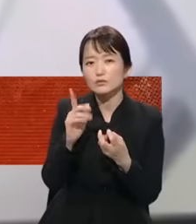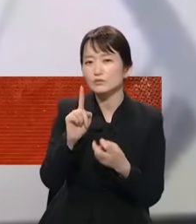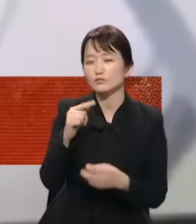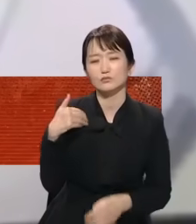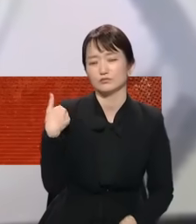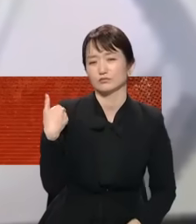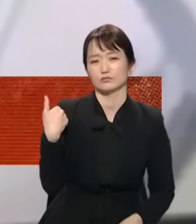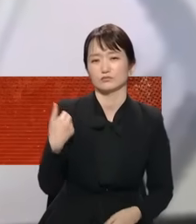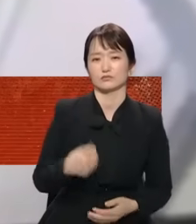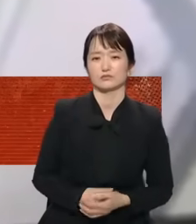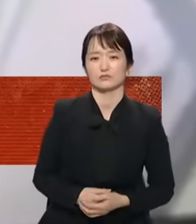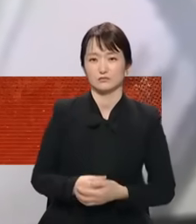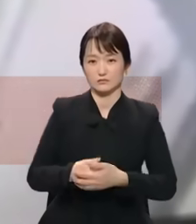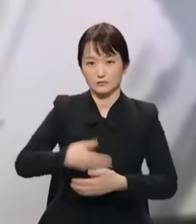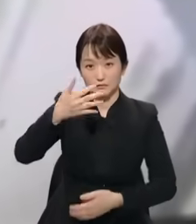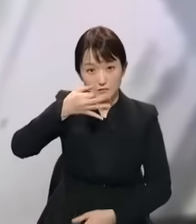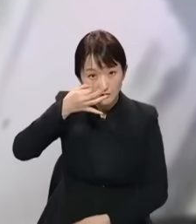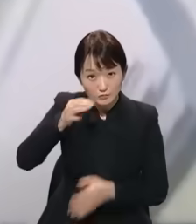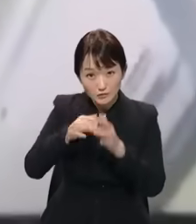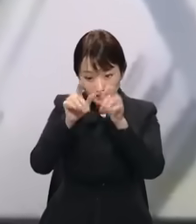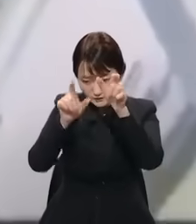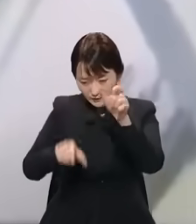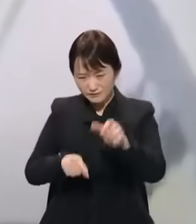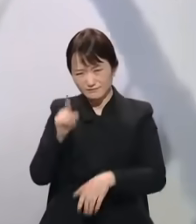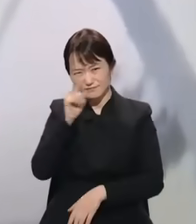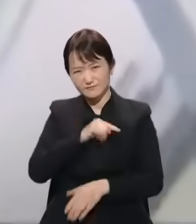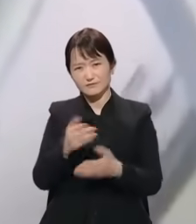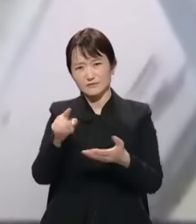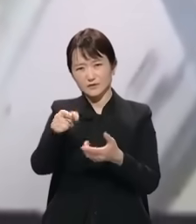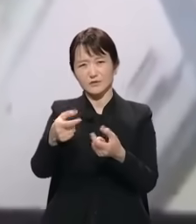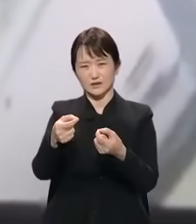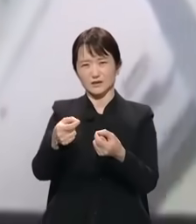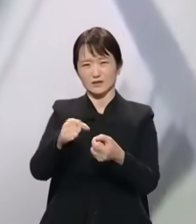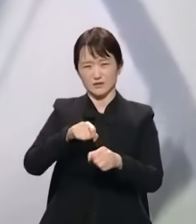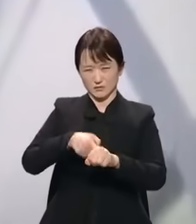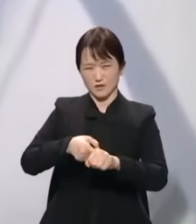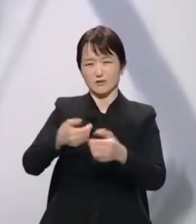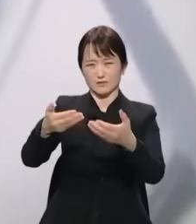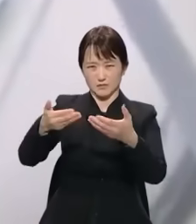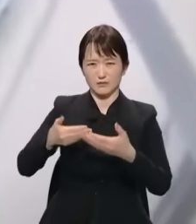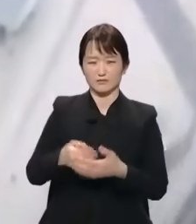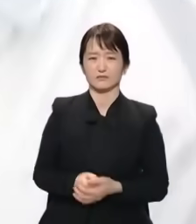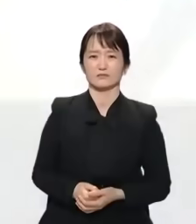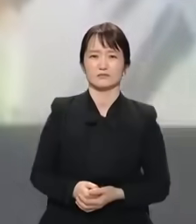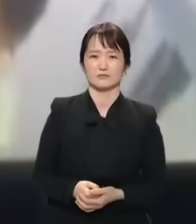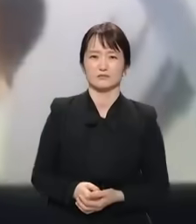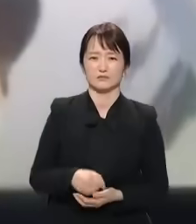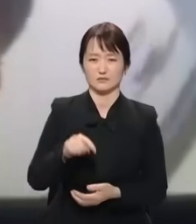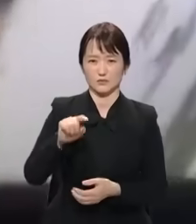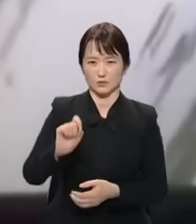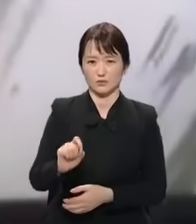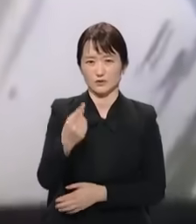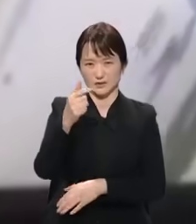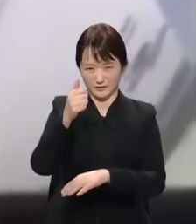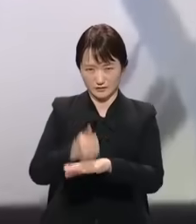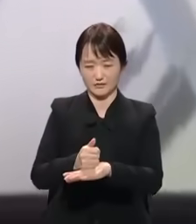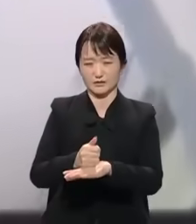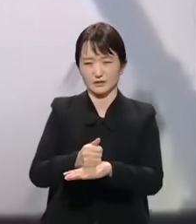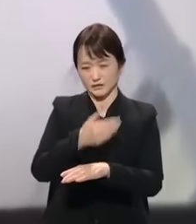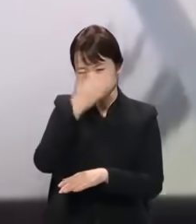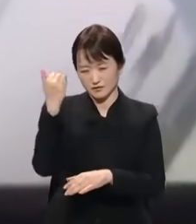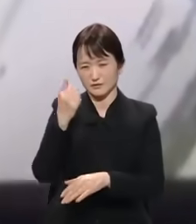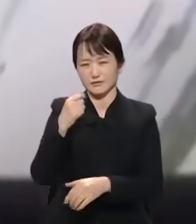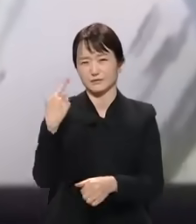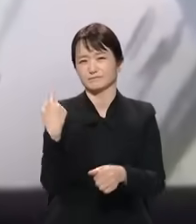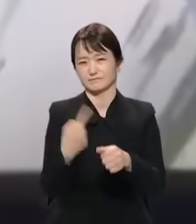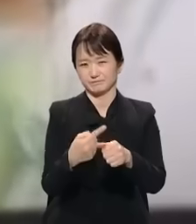전해지질 않았는데요. 이 영상을 본 누리꾼들, 나쁜 짓 하면 저렇게 바로 벌받는 거다. 자업자득 인과응보다 라면서 청년을